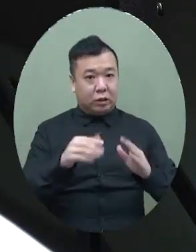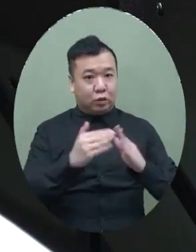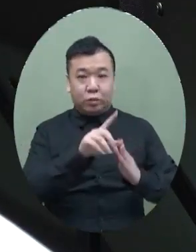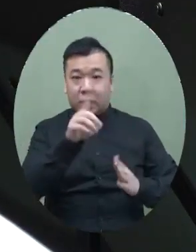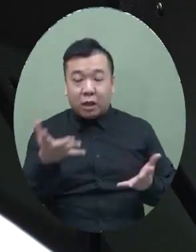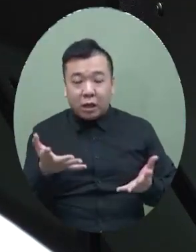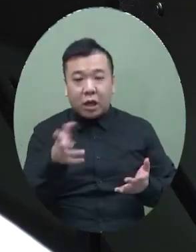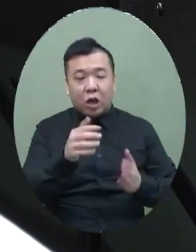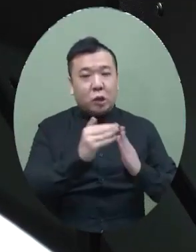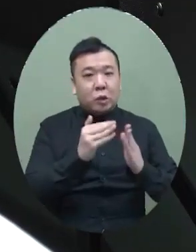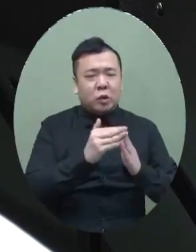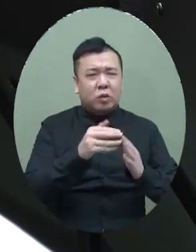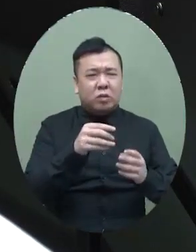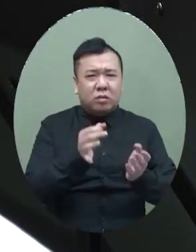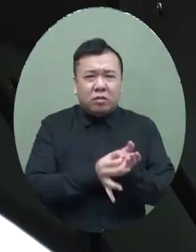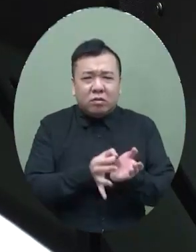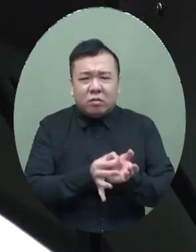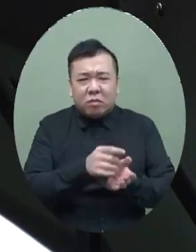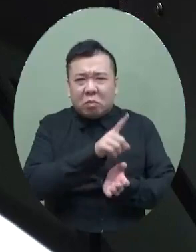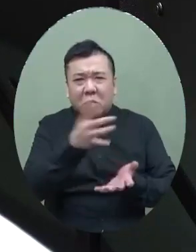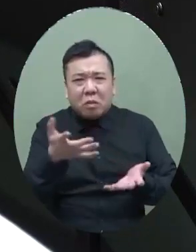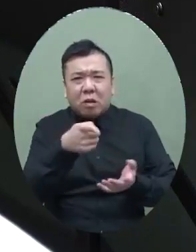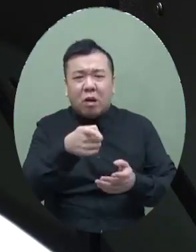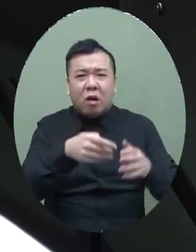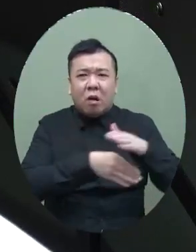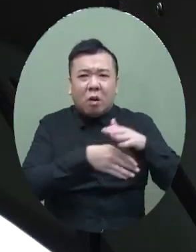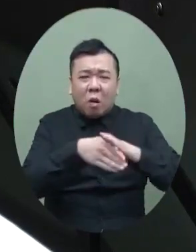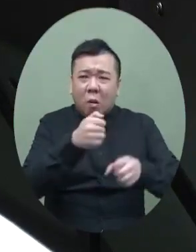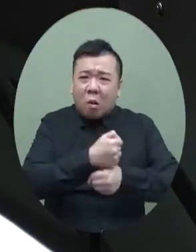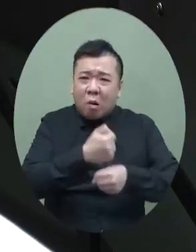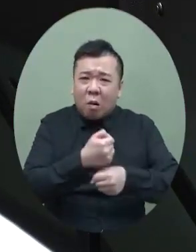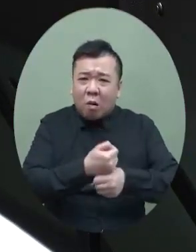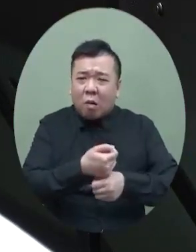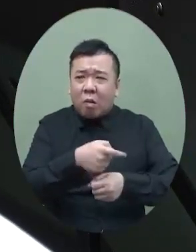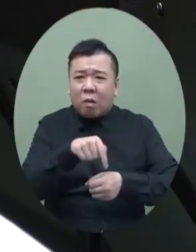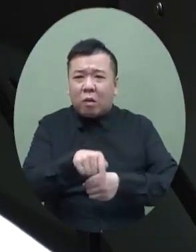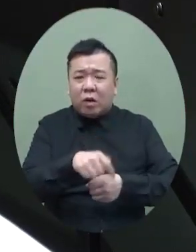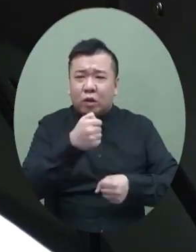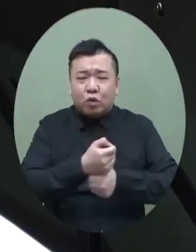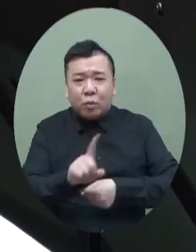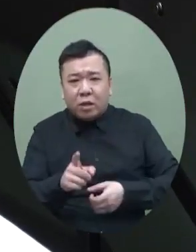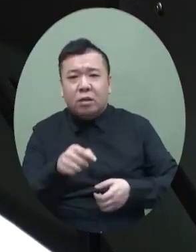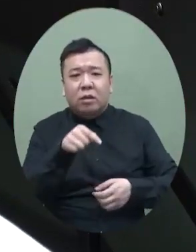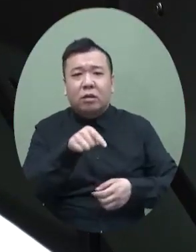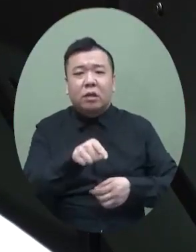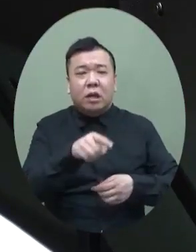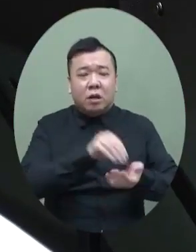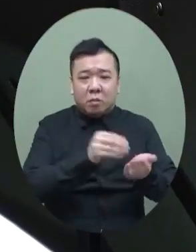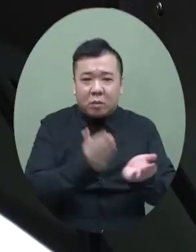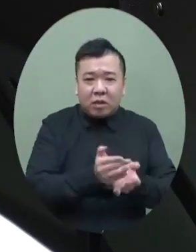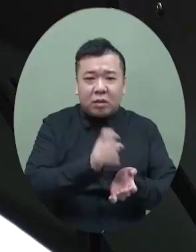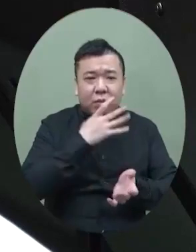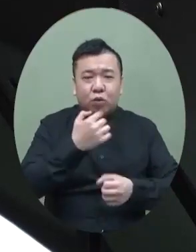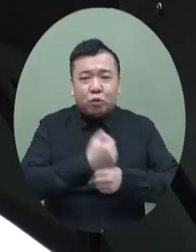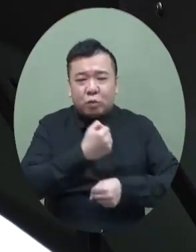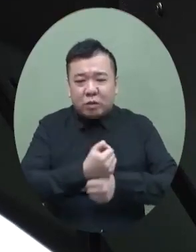舍的環境是怎樣，裡面是不是有一個工場呢？如果是的話，那個工場是生產什麼呢？有沒有說過確診者有沒有生產